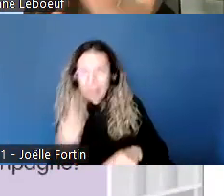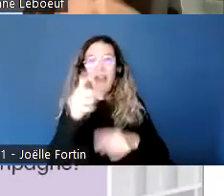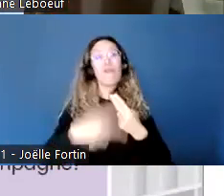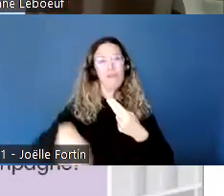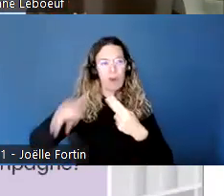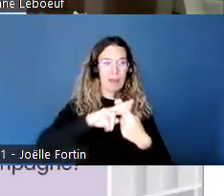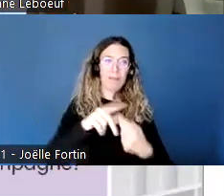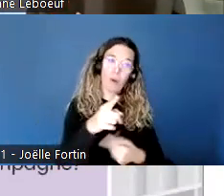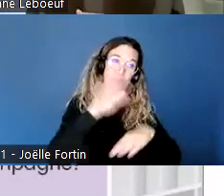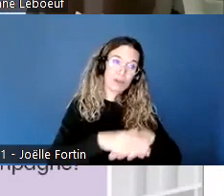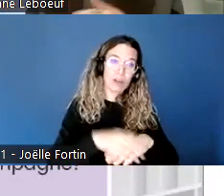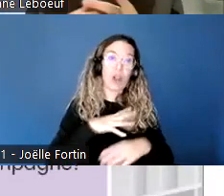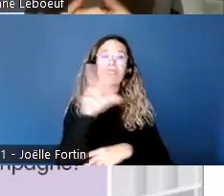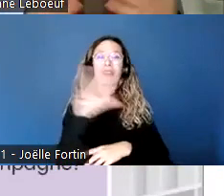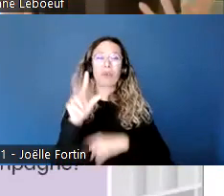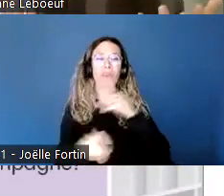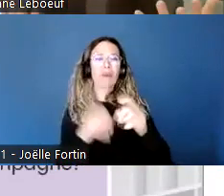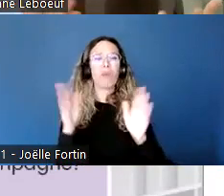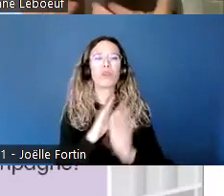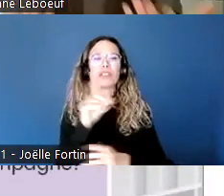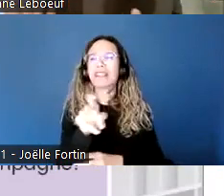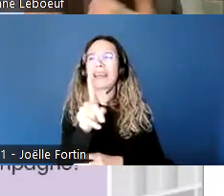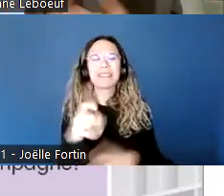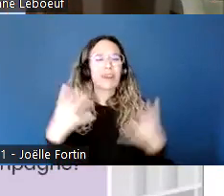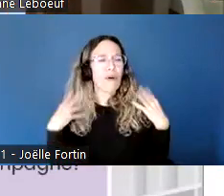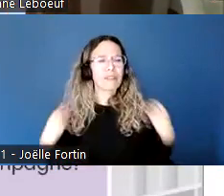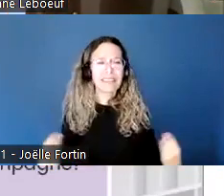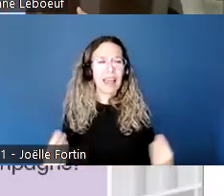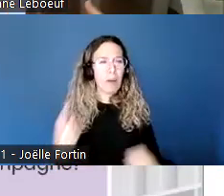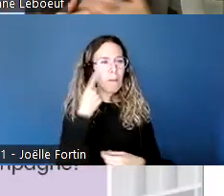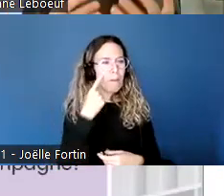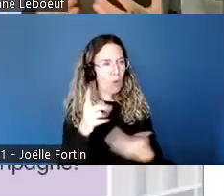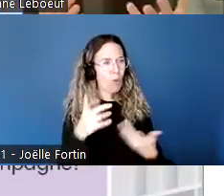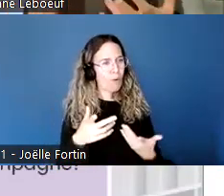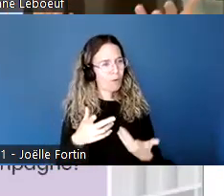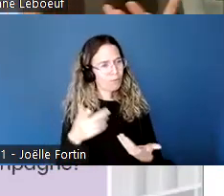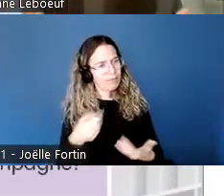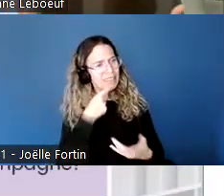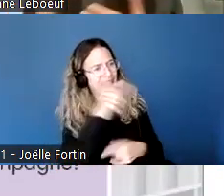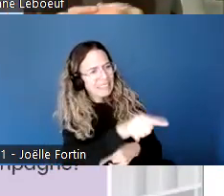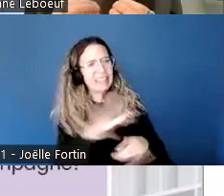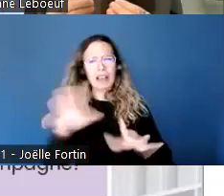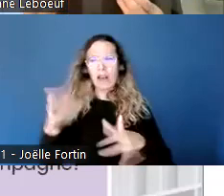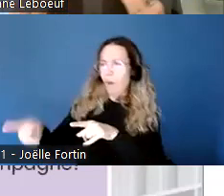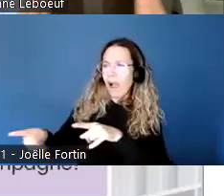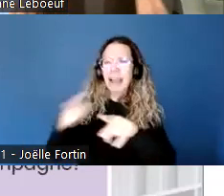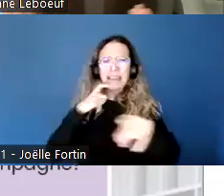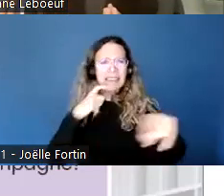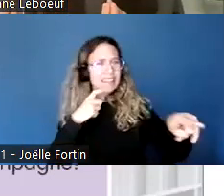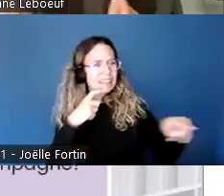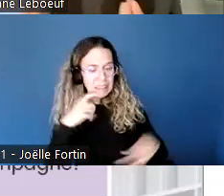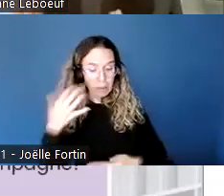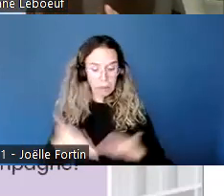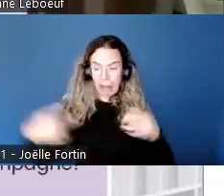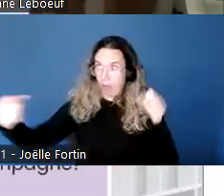à une des 33 questions. Donc, des petites questions qui sont là pour qu'on apprenne à se connaître les uns les autres puis à voir, peut-être qu'on a